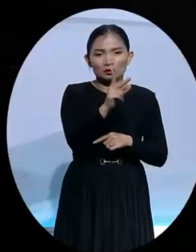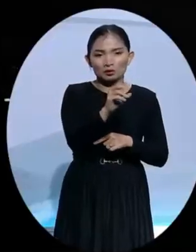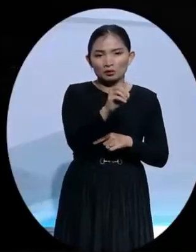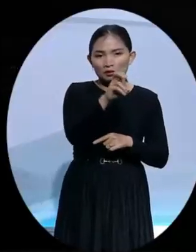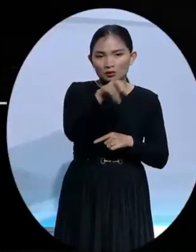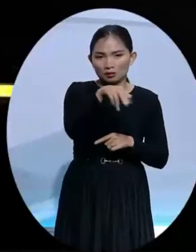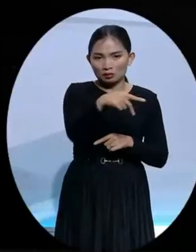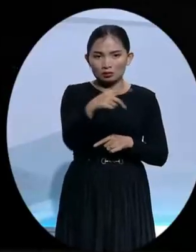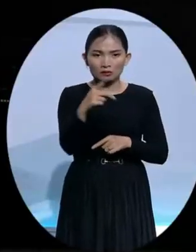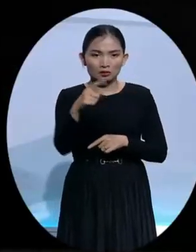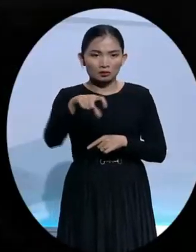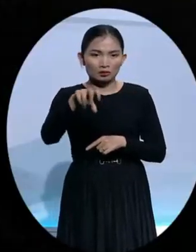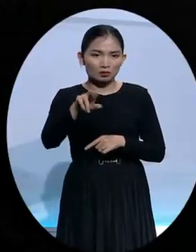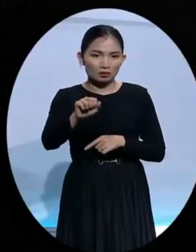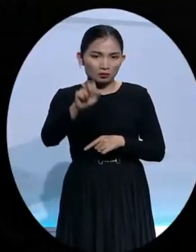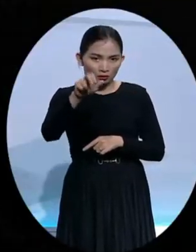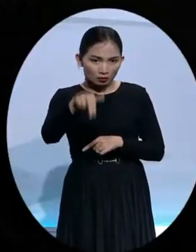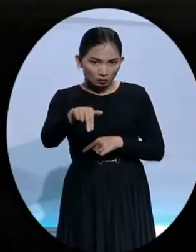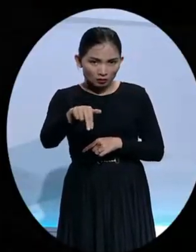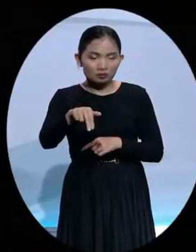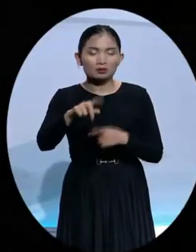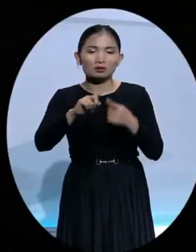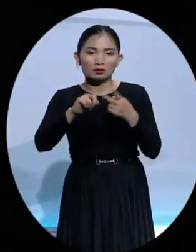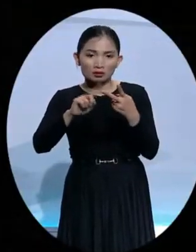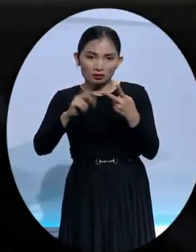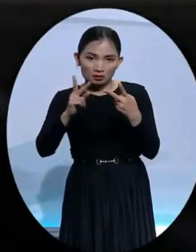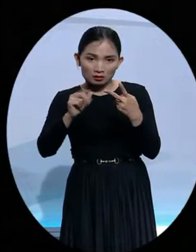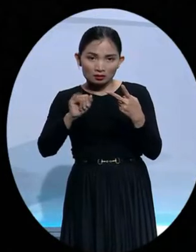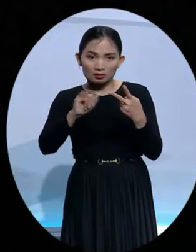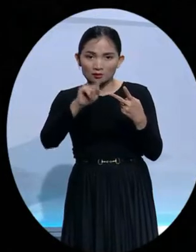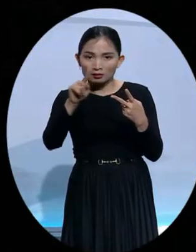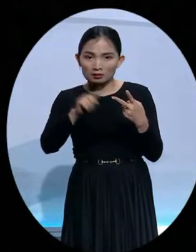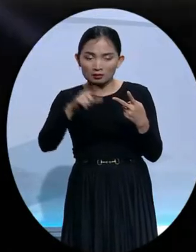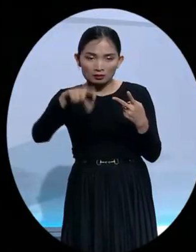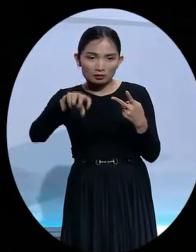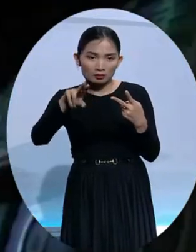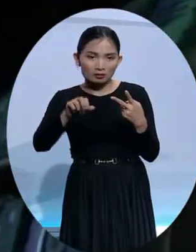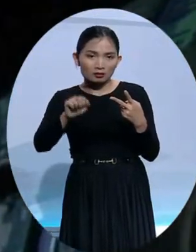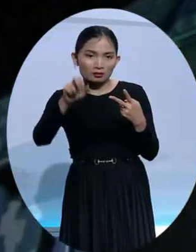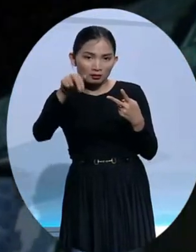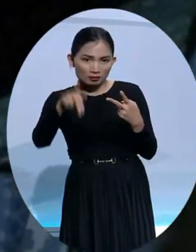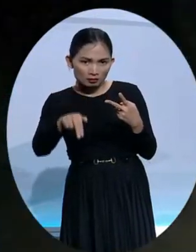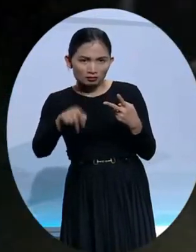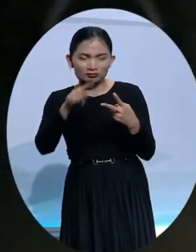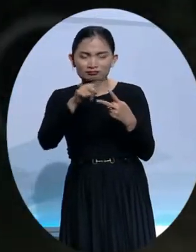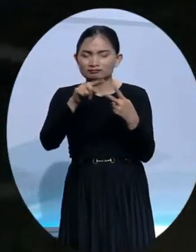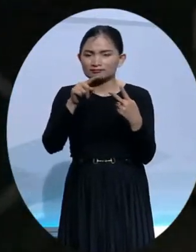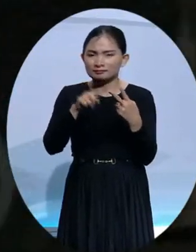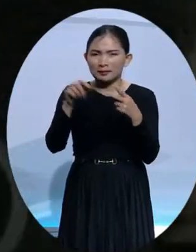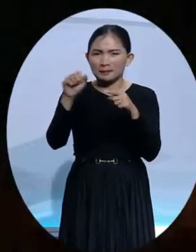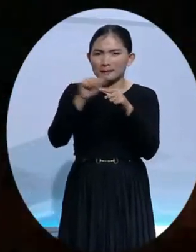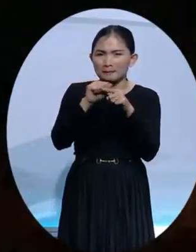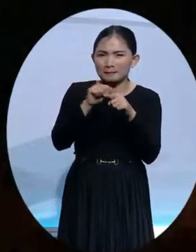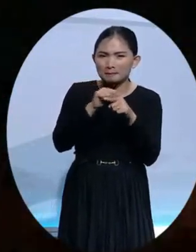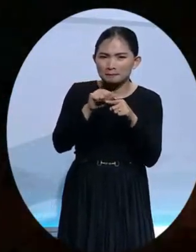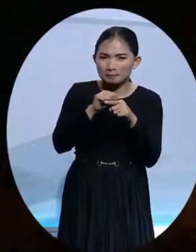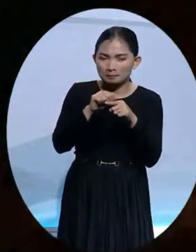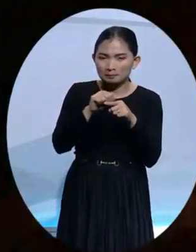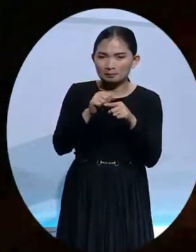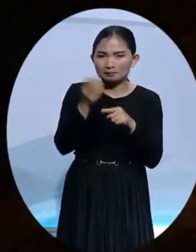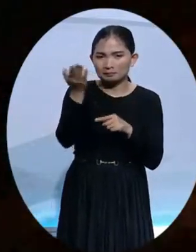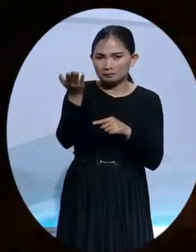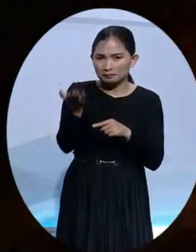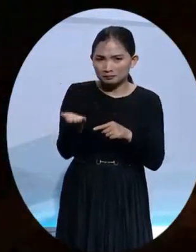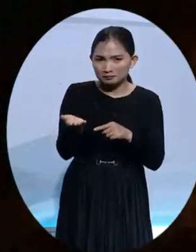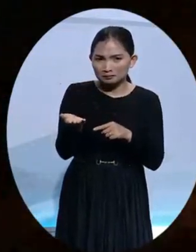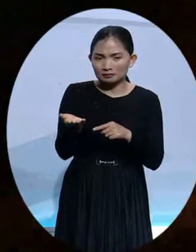và Đông Nam của đảo Đài Loan. Hai trong những nội dung tập trận này là bắn đạn thật tầm xa ở eo biển Đài Loan và phóng thử tên lửa mang đầu đạn phi